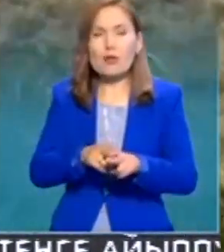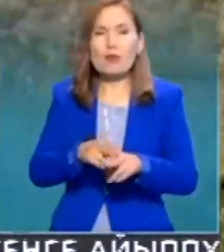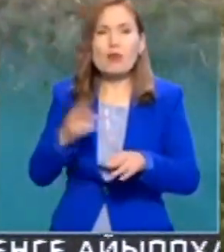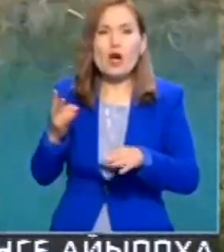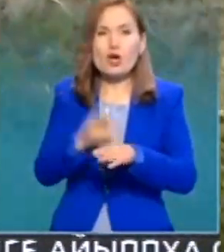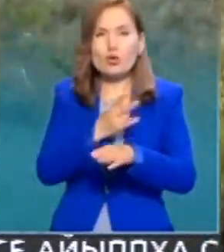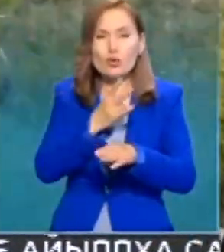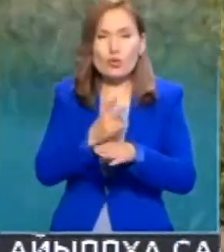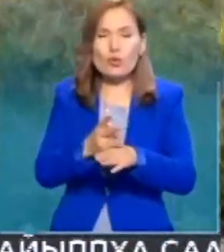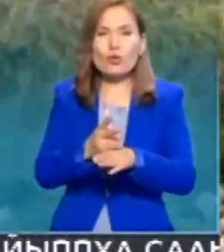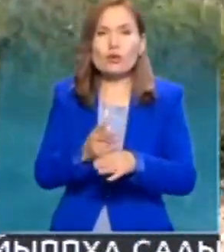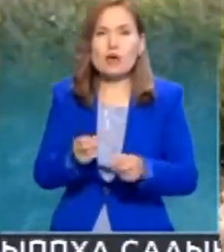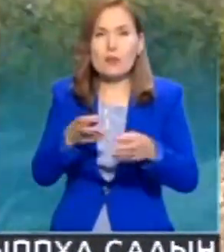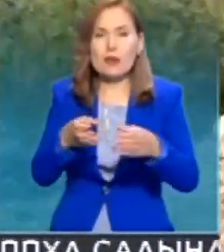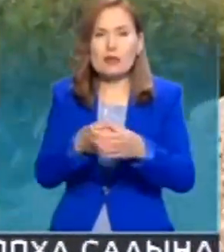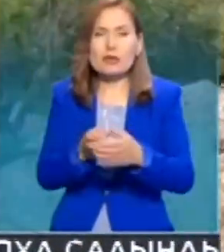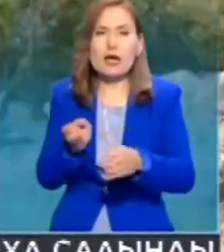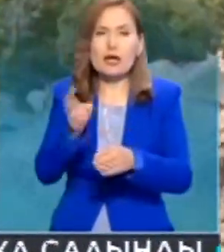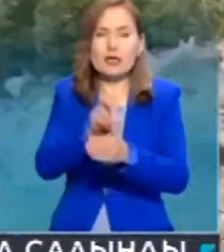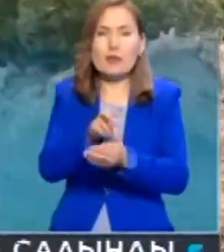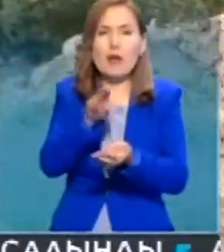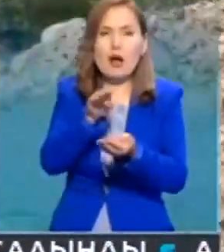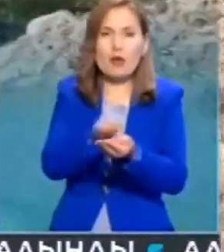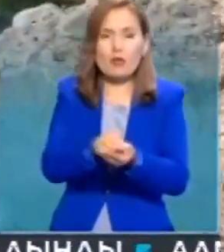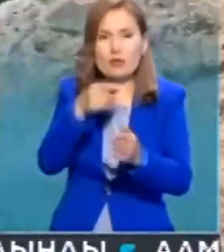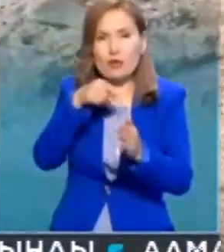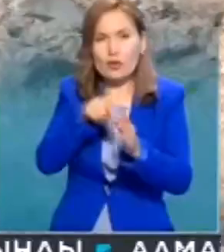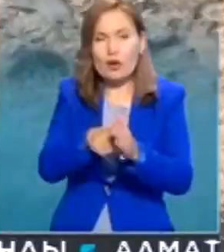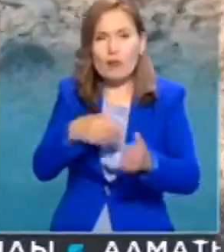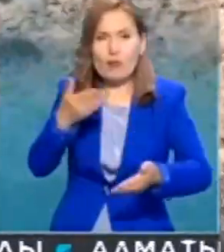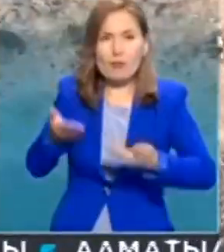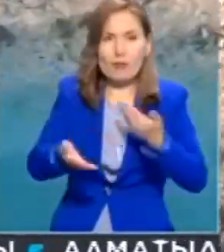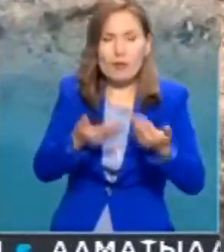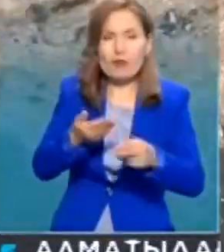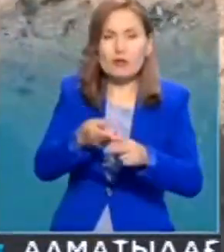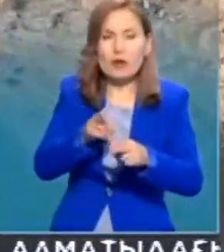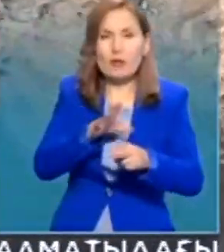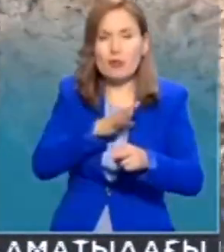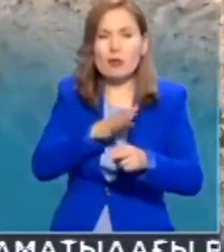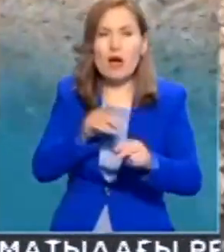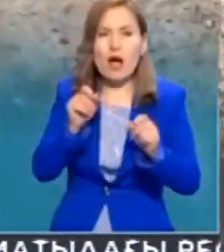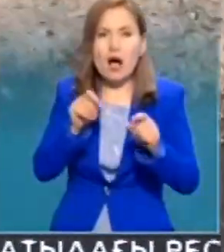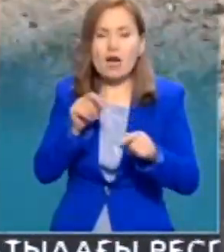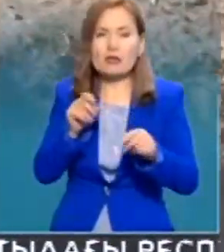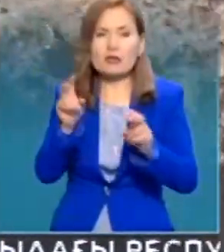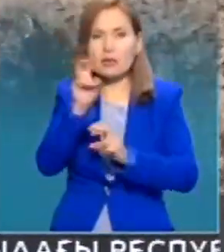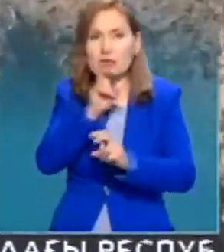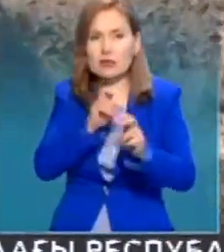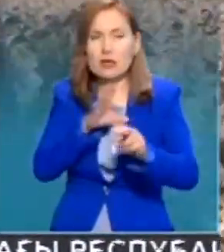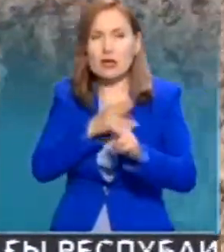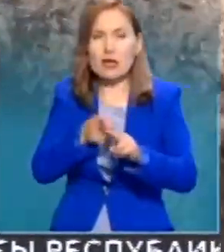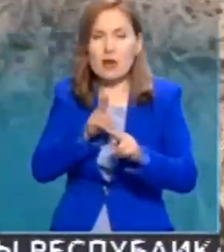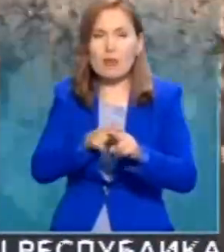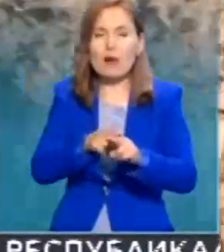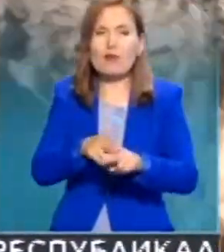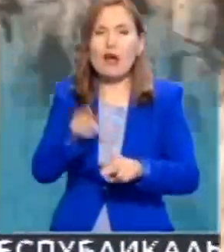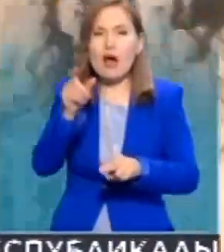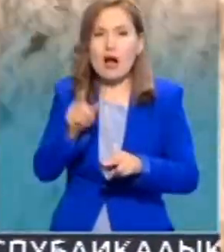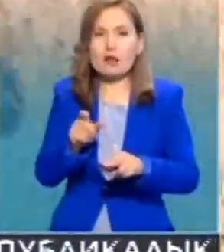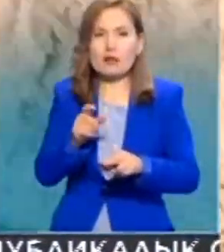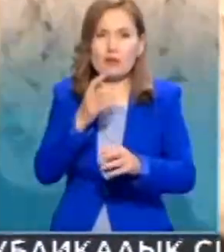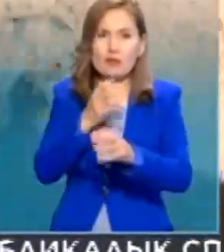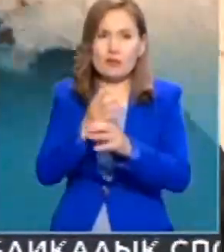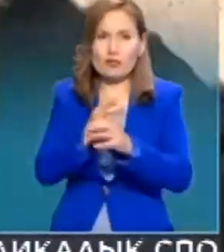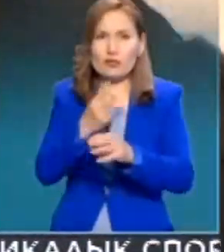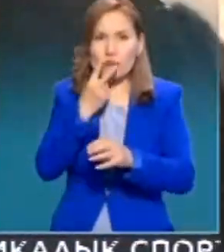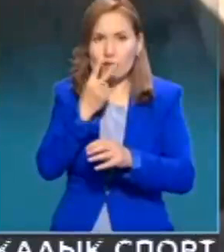кеткен. Табыттың ағаштарын сыртқа лақтырып тастаған. Тіпті айналада адам сүйегінің бөлшектерінде көруге болады.